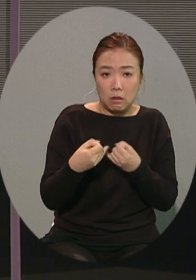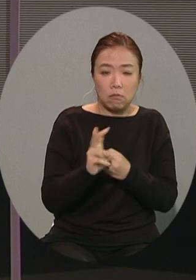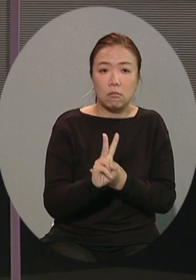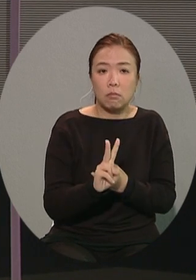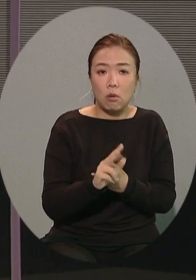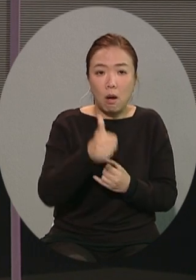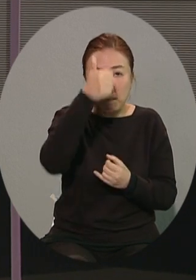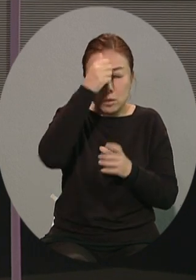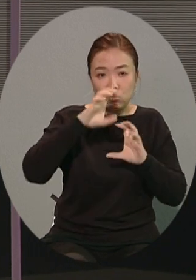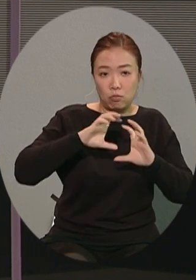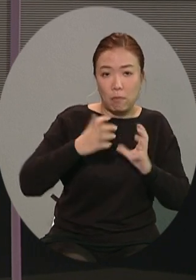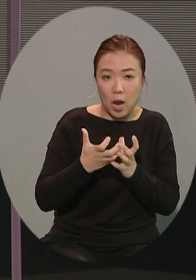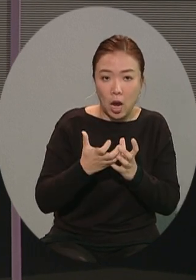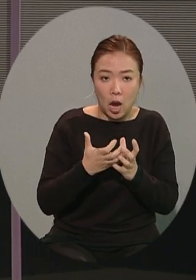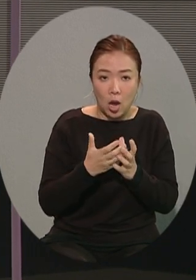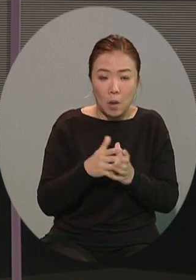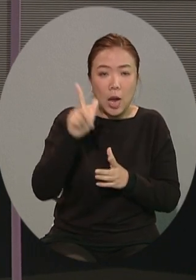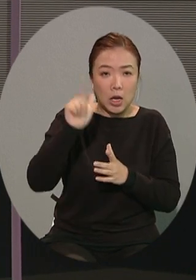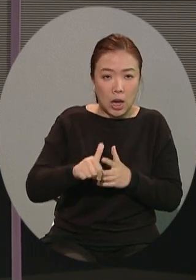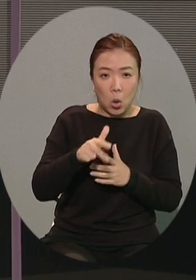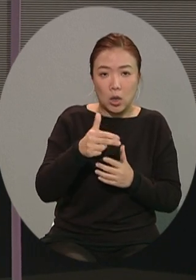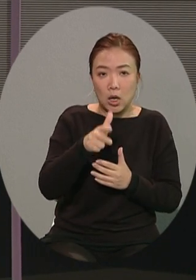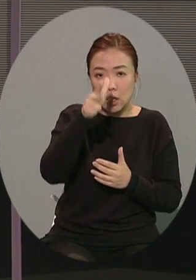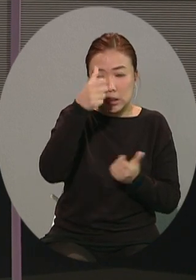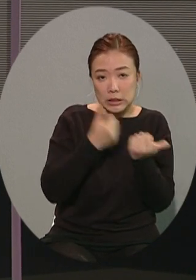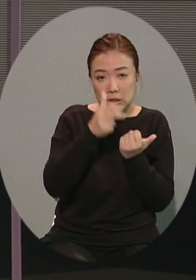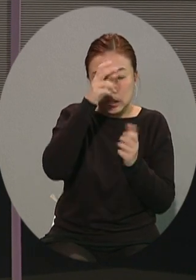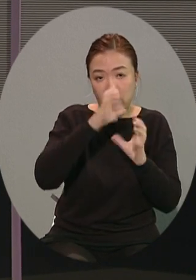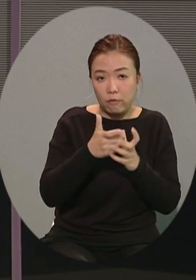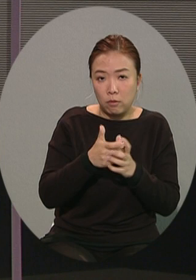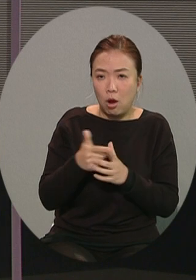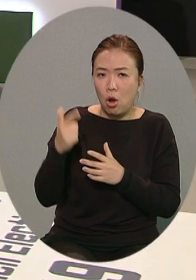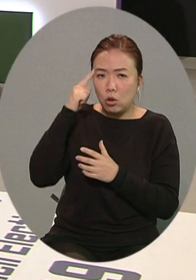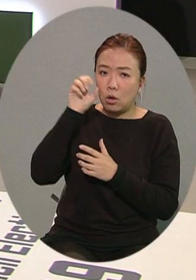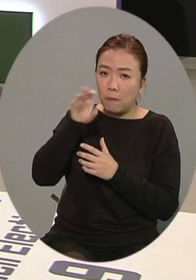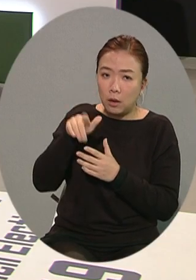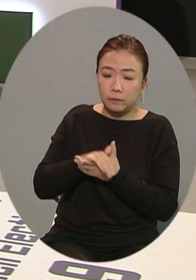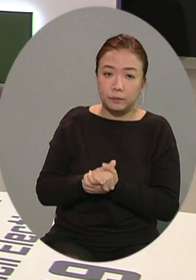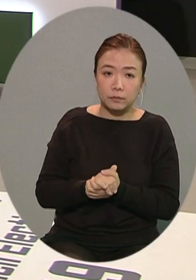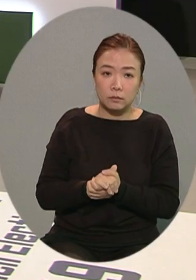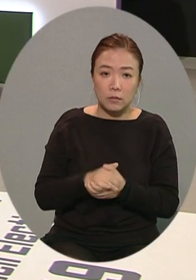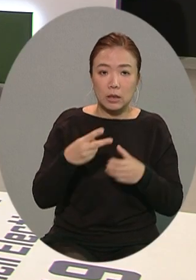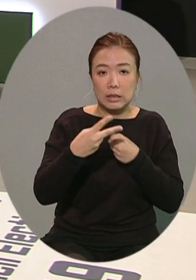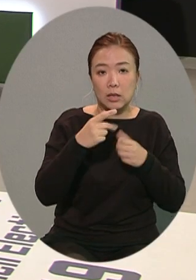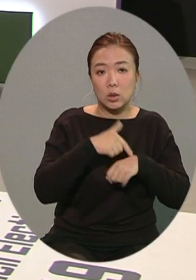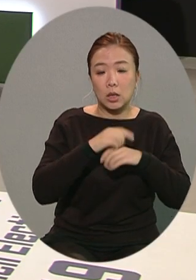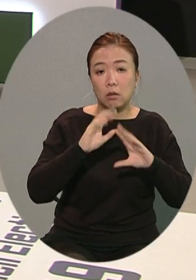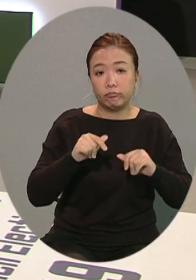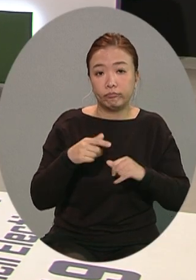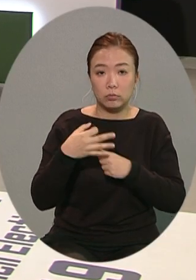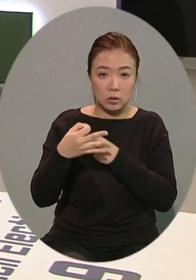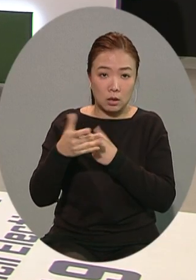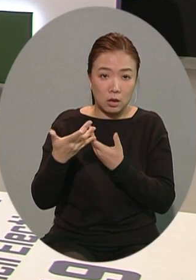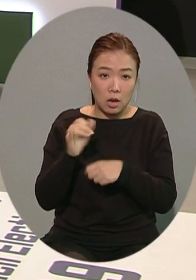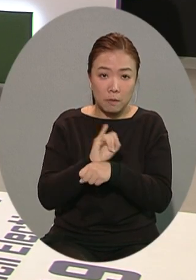民主派同埋舊建制。我邀請你本土派，不如加入我哋。 好，二號嘅時間用曬，三號你仲